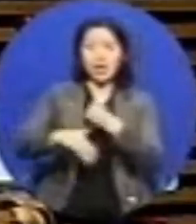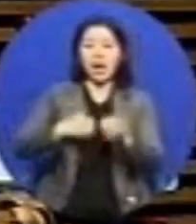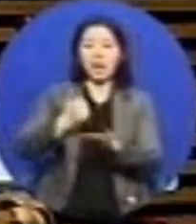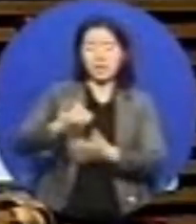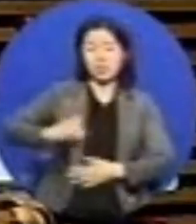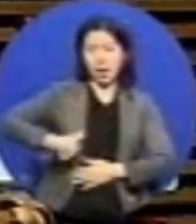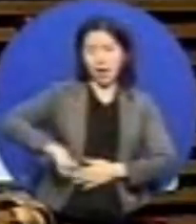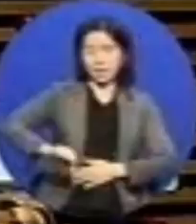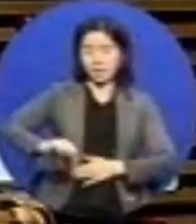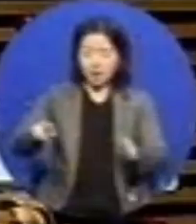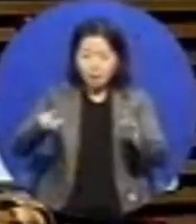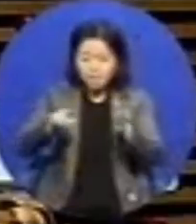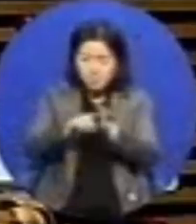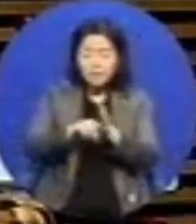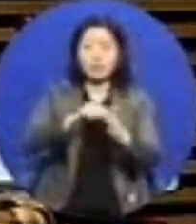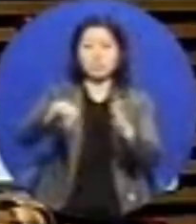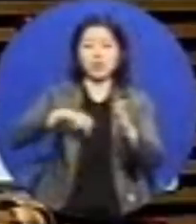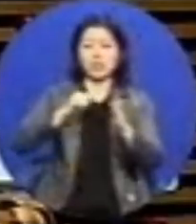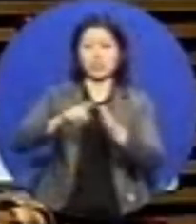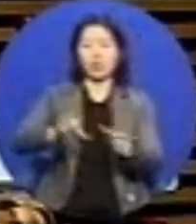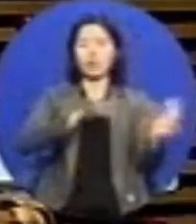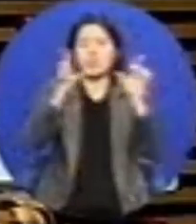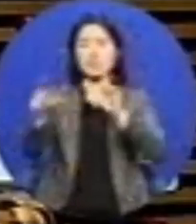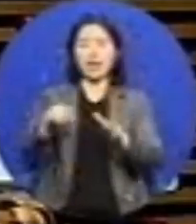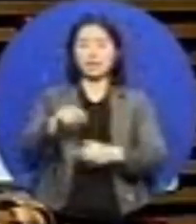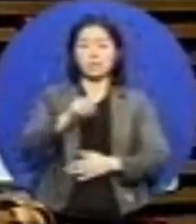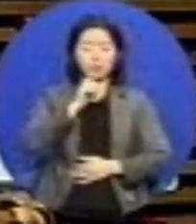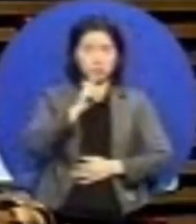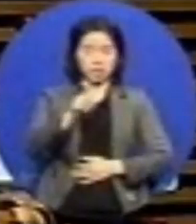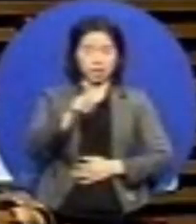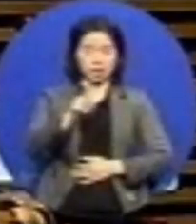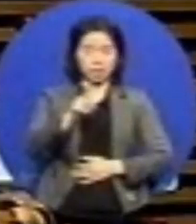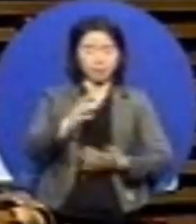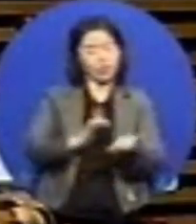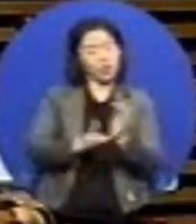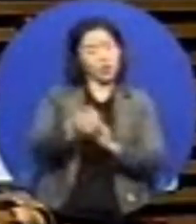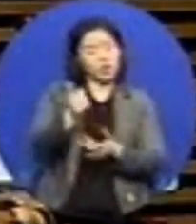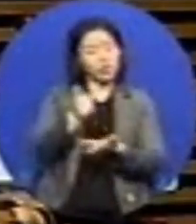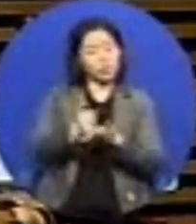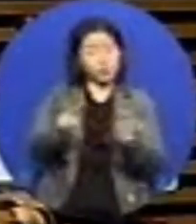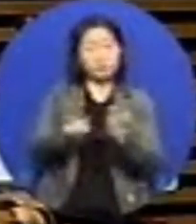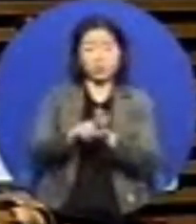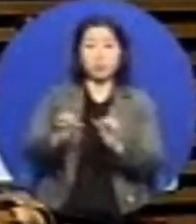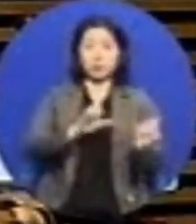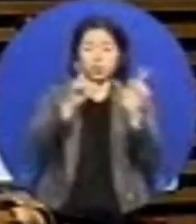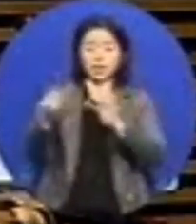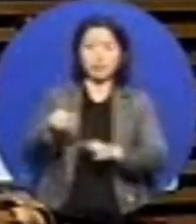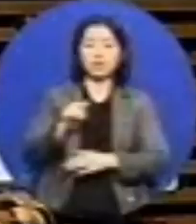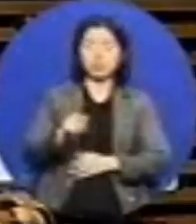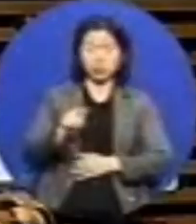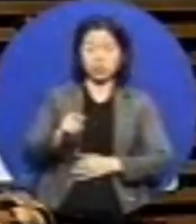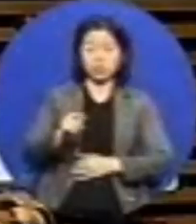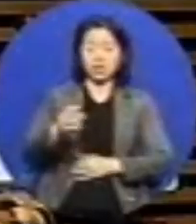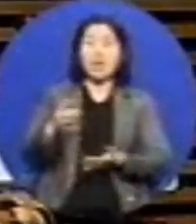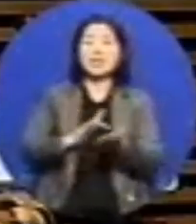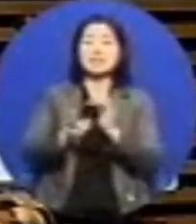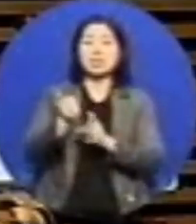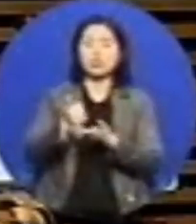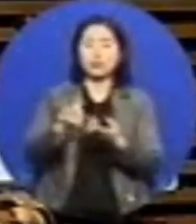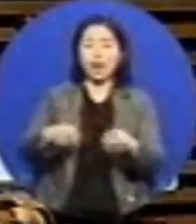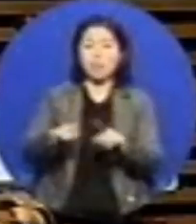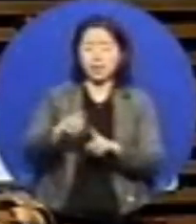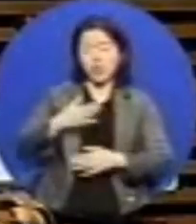믿음 안에서 사는 것이라 예수를 믿고 산다는 것은 예수님과 함께 나는 죽고